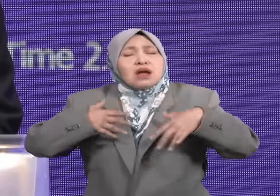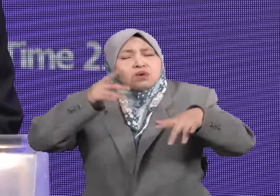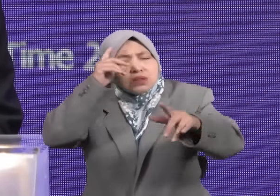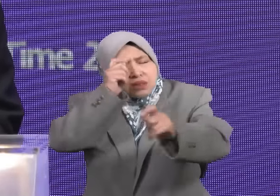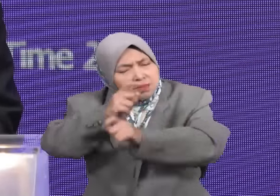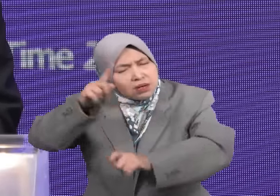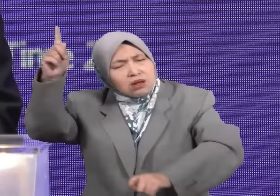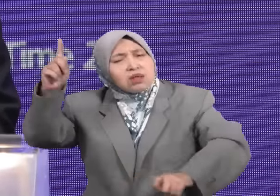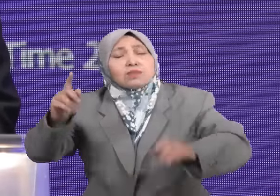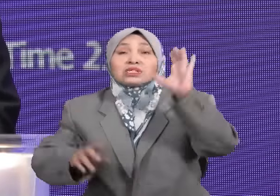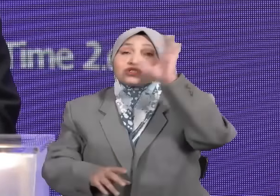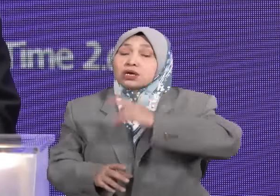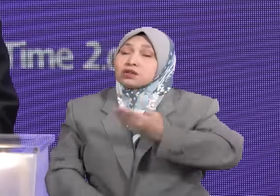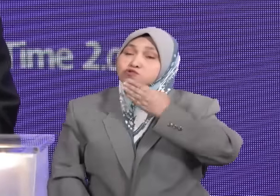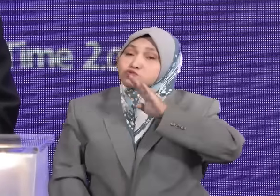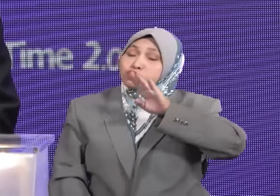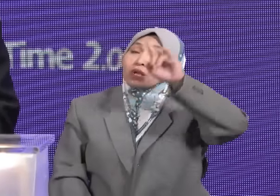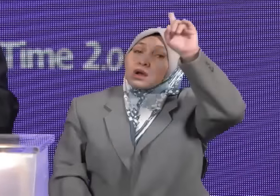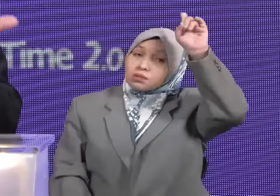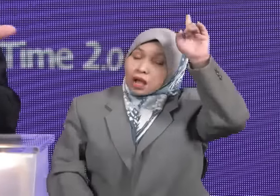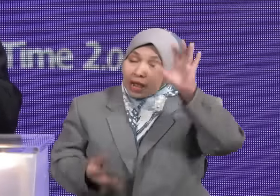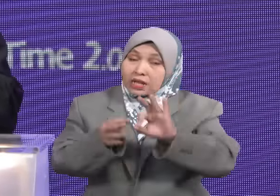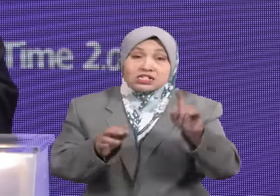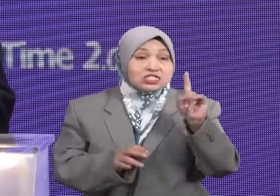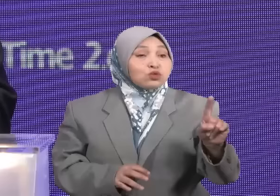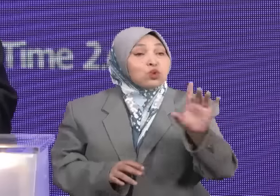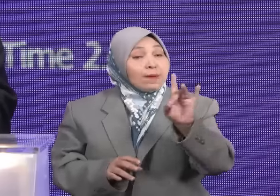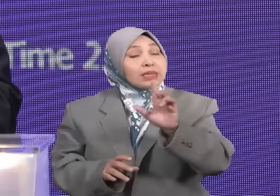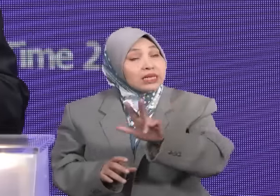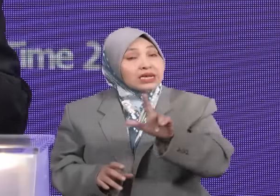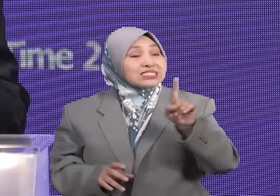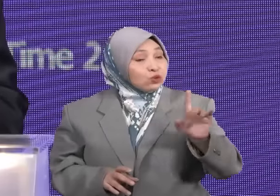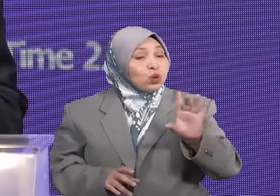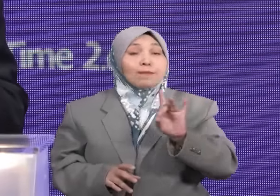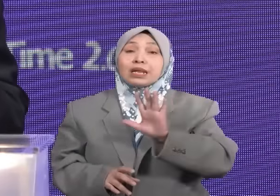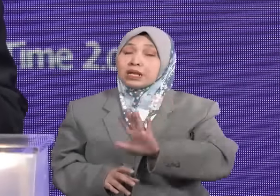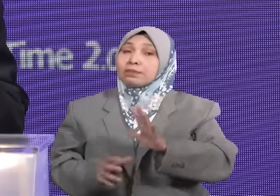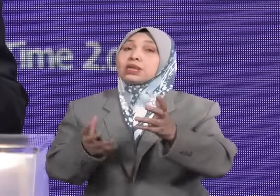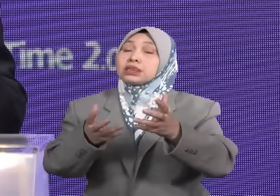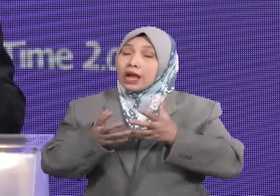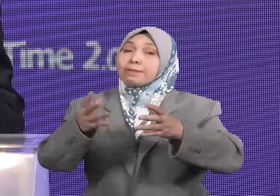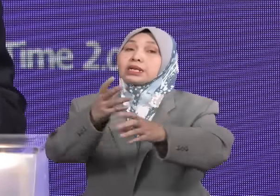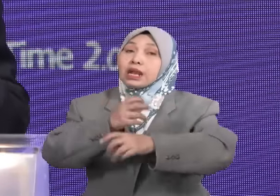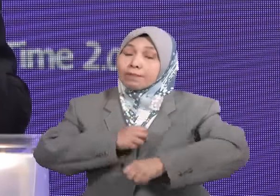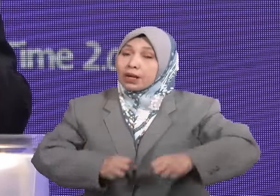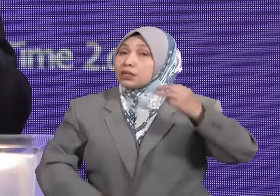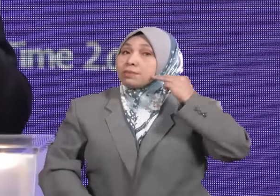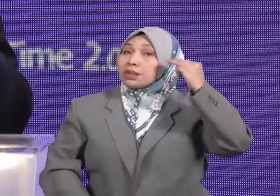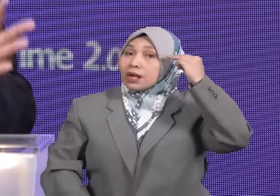mencari syukur pada Allah, sebagaimana dalam ayat 183, ayat 185, mahu mendapat